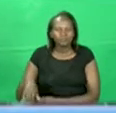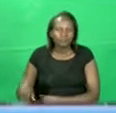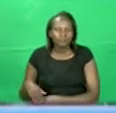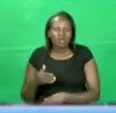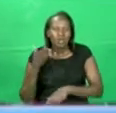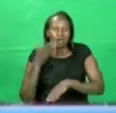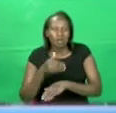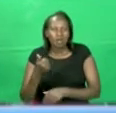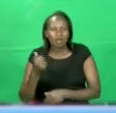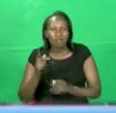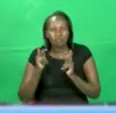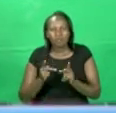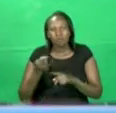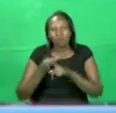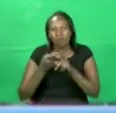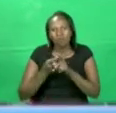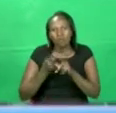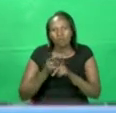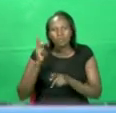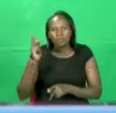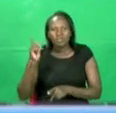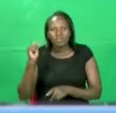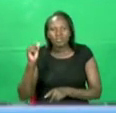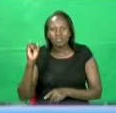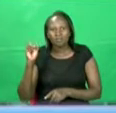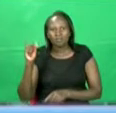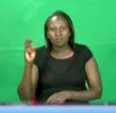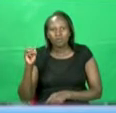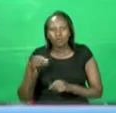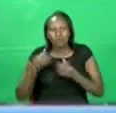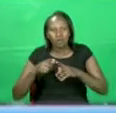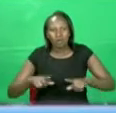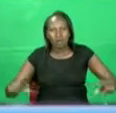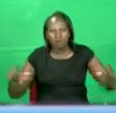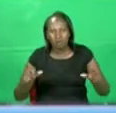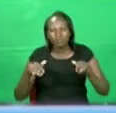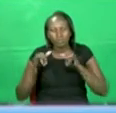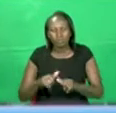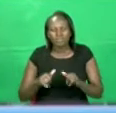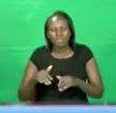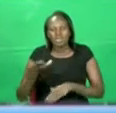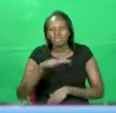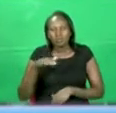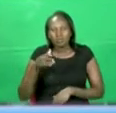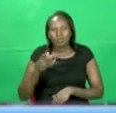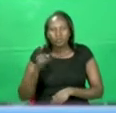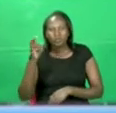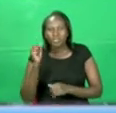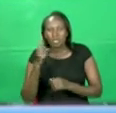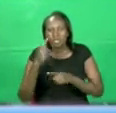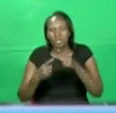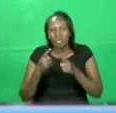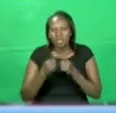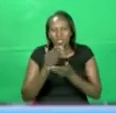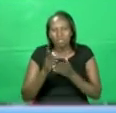Zaidi ya wakazi 5000 katika kijiji cha Kiambogo wanadai hawana hati miliki za ardhi licha yao kuishi kwenye eneo hilo kwa zaidi ya miaka 20. Baadhi yao